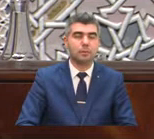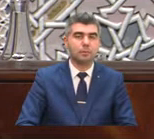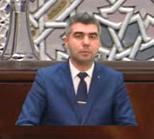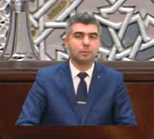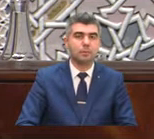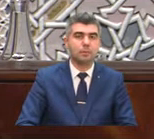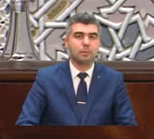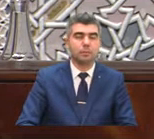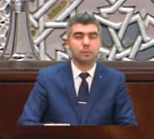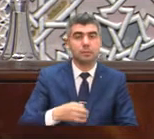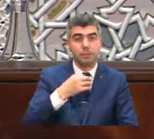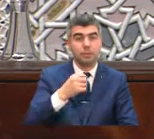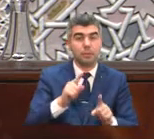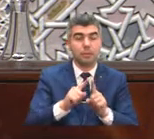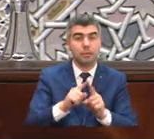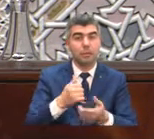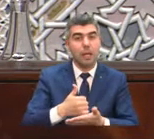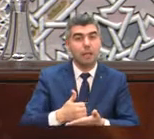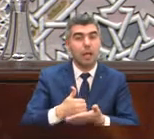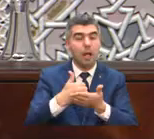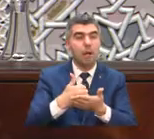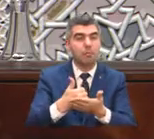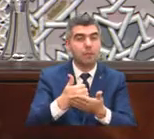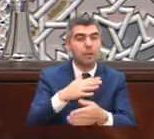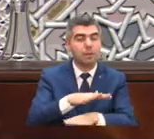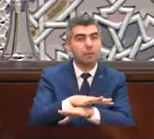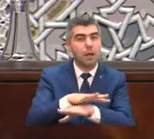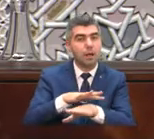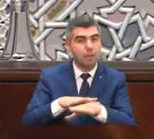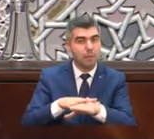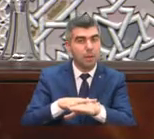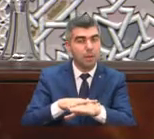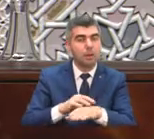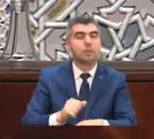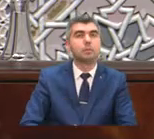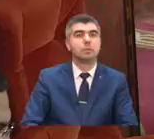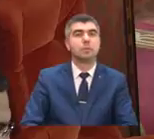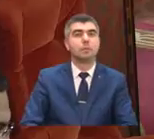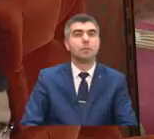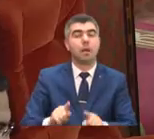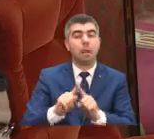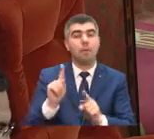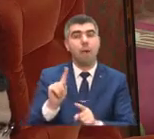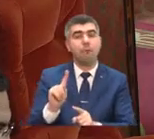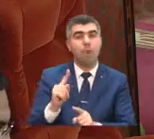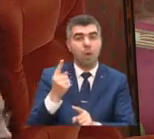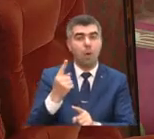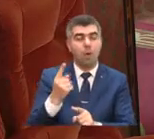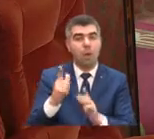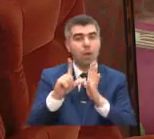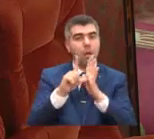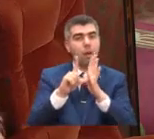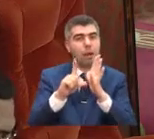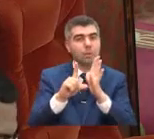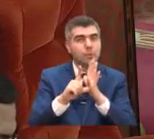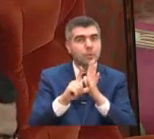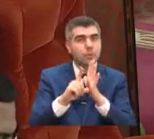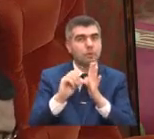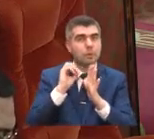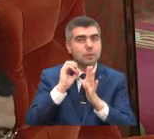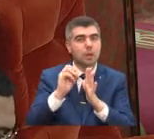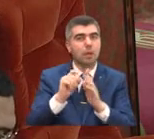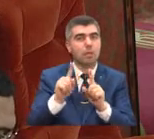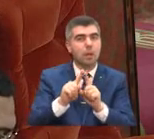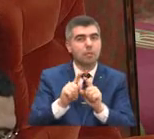فيما يخص الدعم اللي كتقدمه الجهات، اولا كنطلقوا من المبدا الدستوري المرتبط بالتدبير